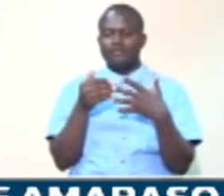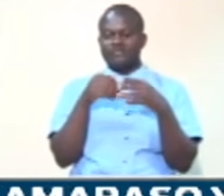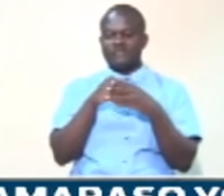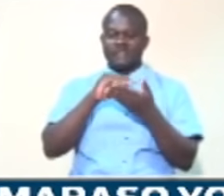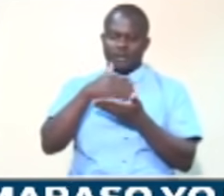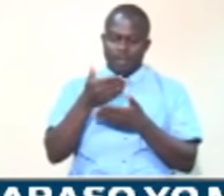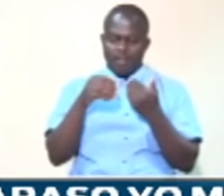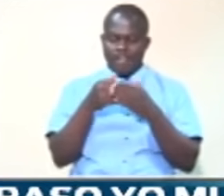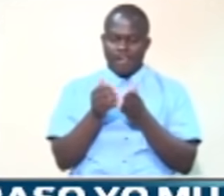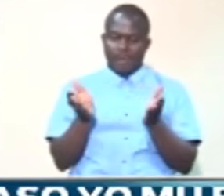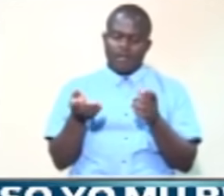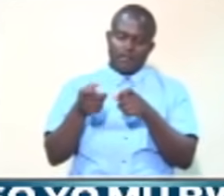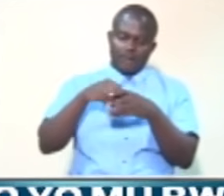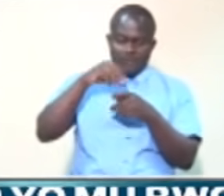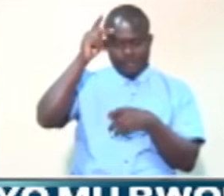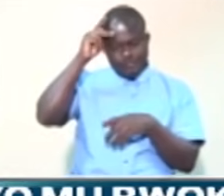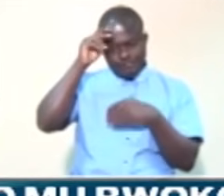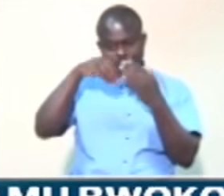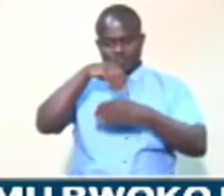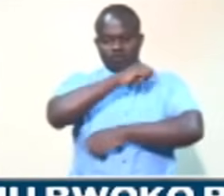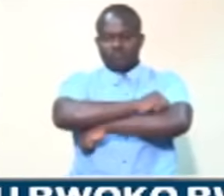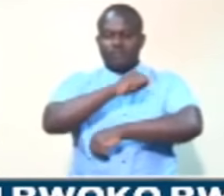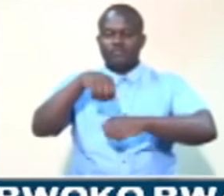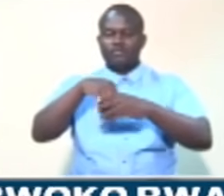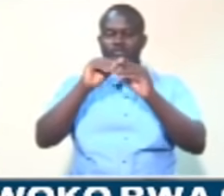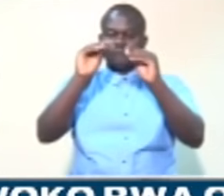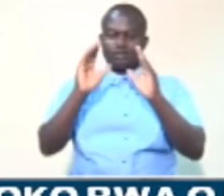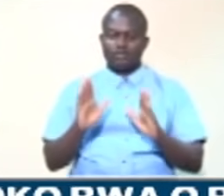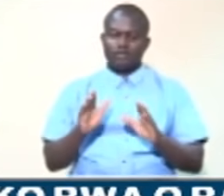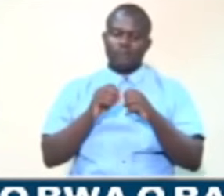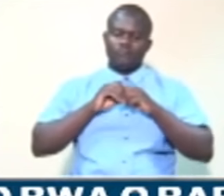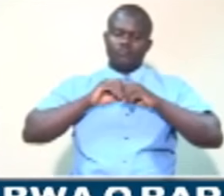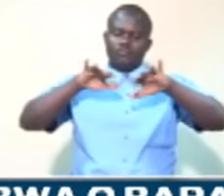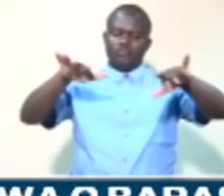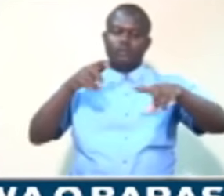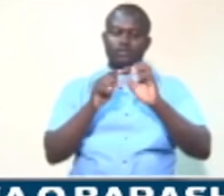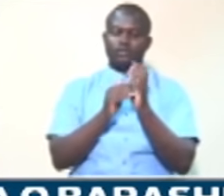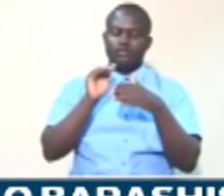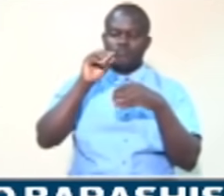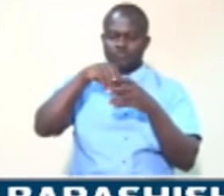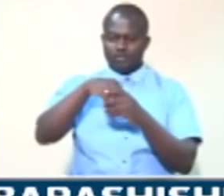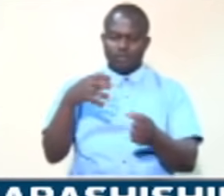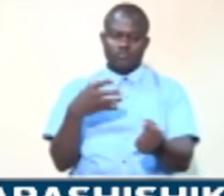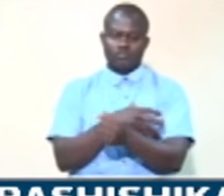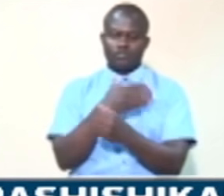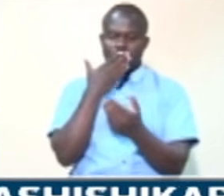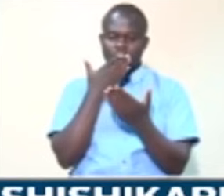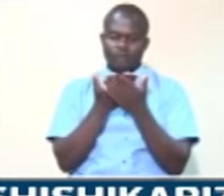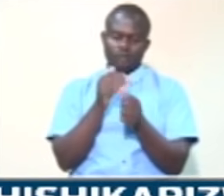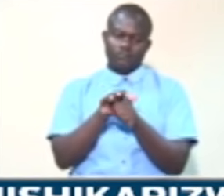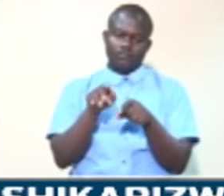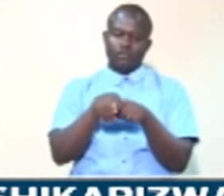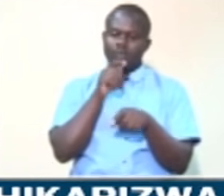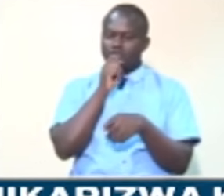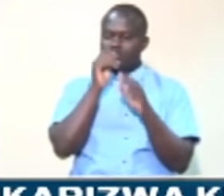ibitabo bikarishya ubwenge, haba ku banyeshuri haba ku barimu, wasakazwa kandi ukagiramo n'imbaraga. Ni byiza rero